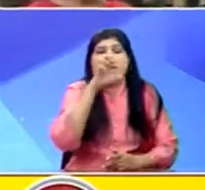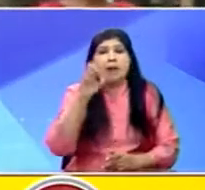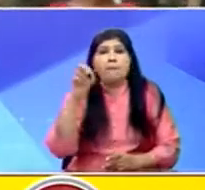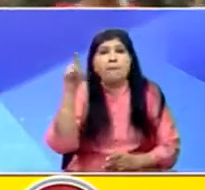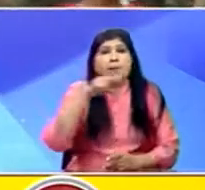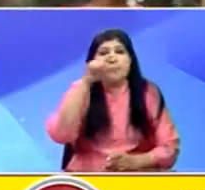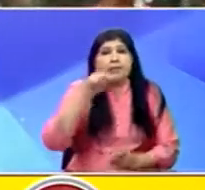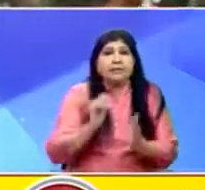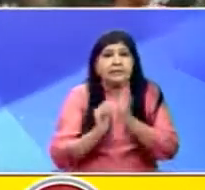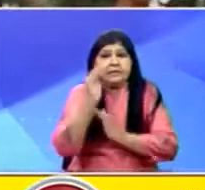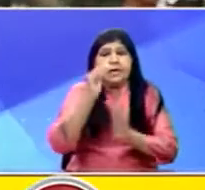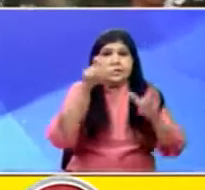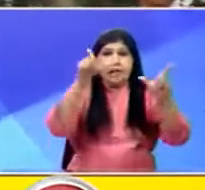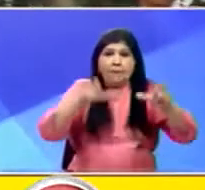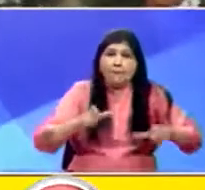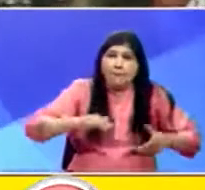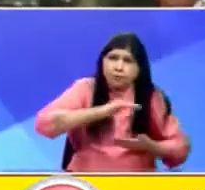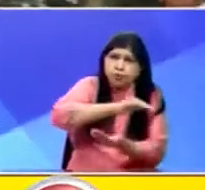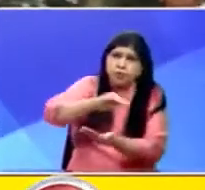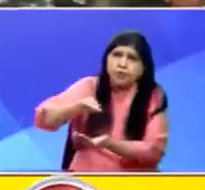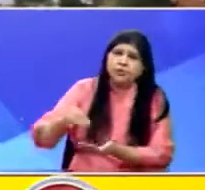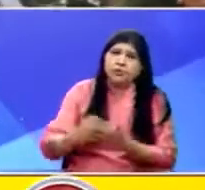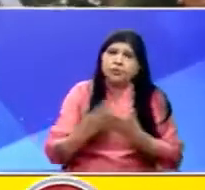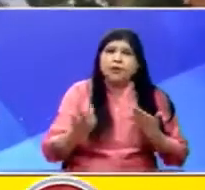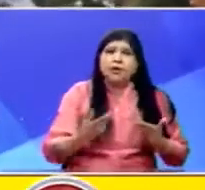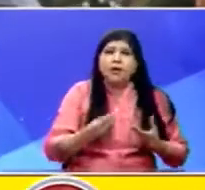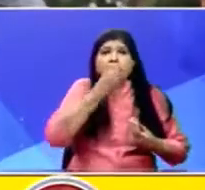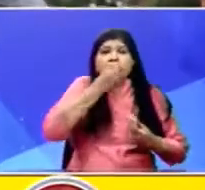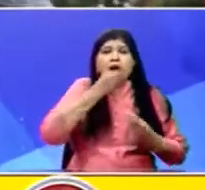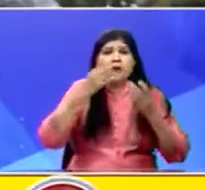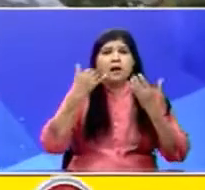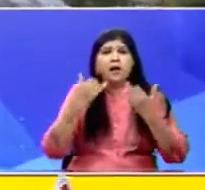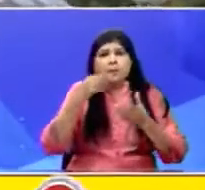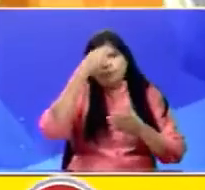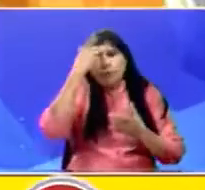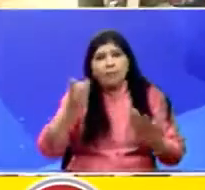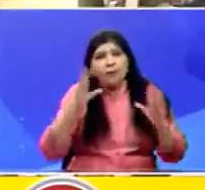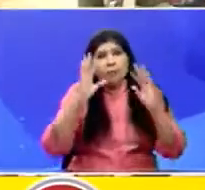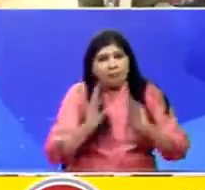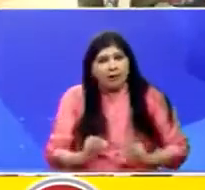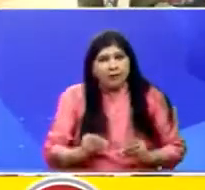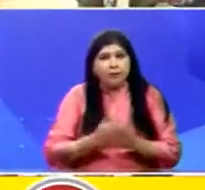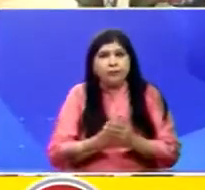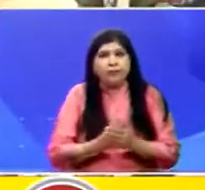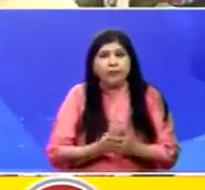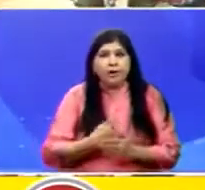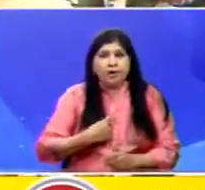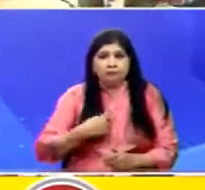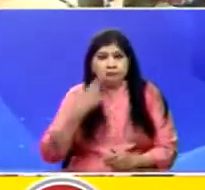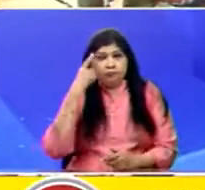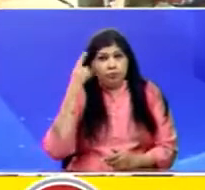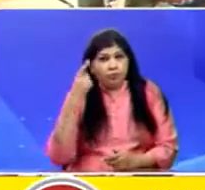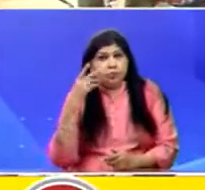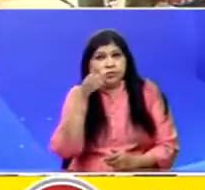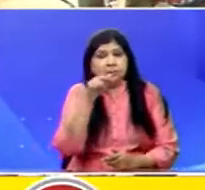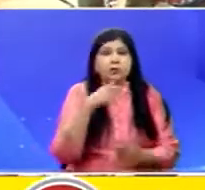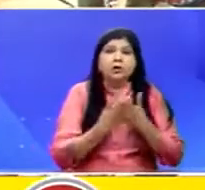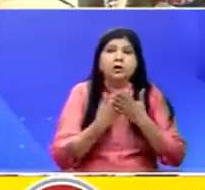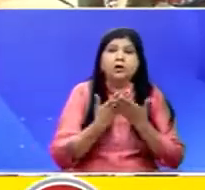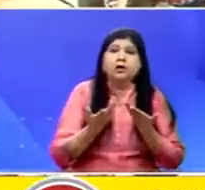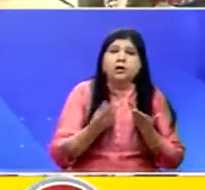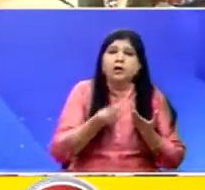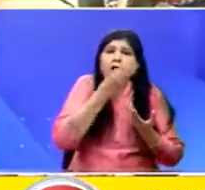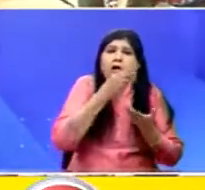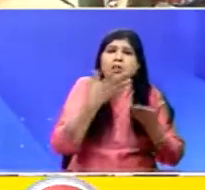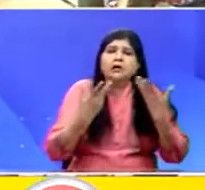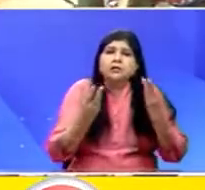90% से ज्यादा बच्चों में कुपोषण दूर हुआ है। आप कल्पना कर सकते हैं, क्या